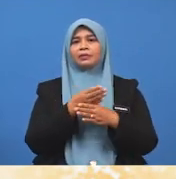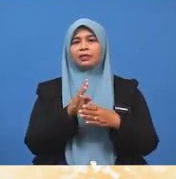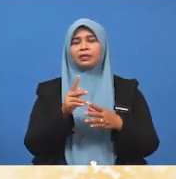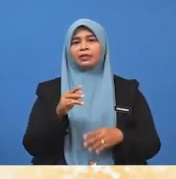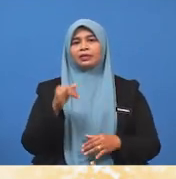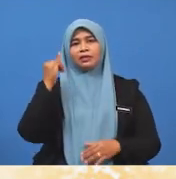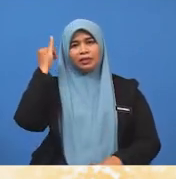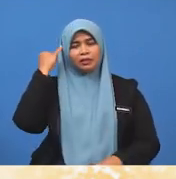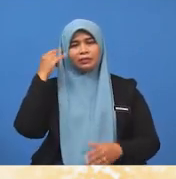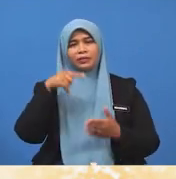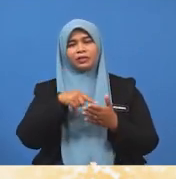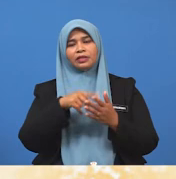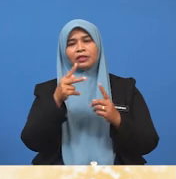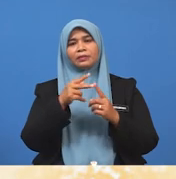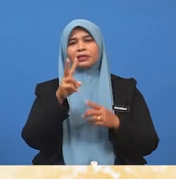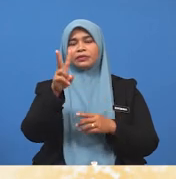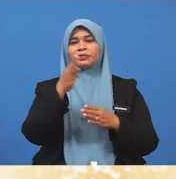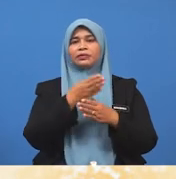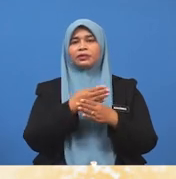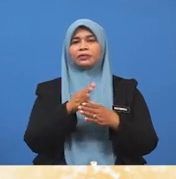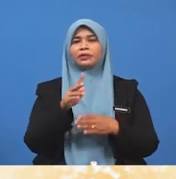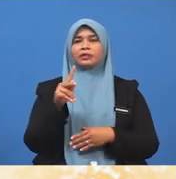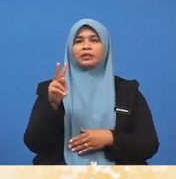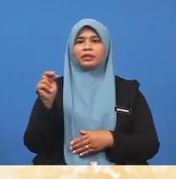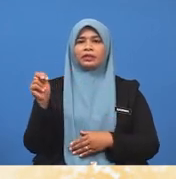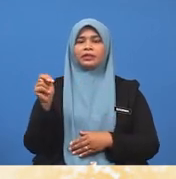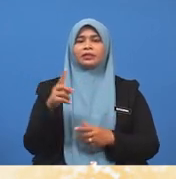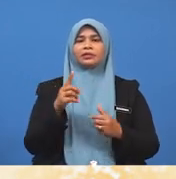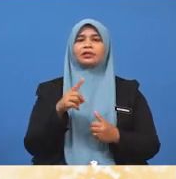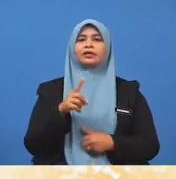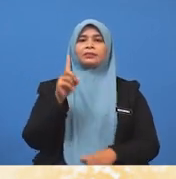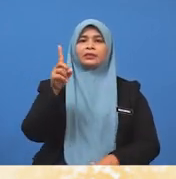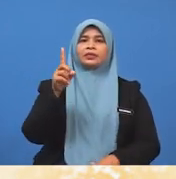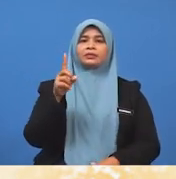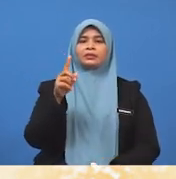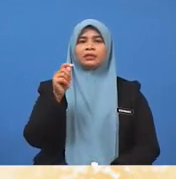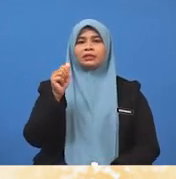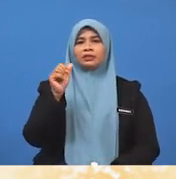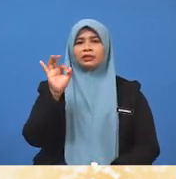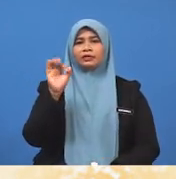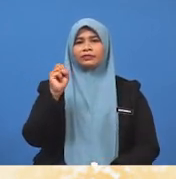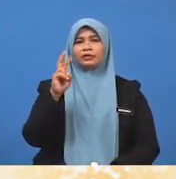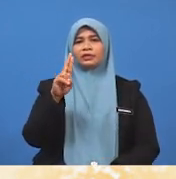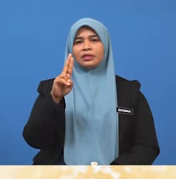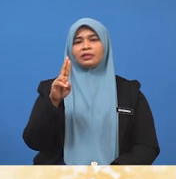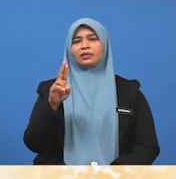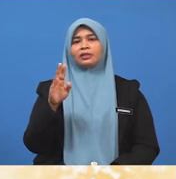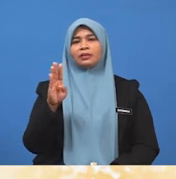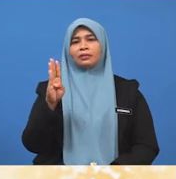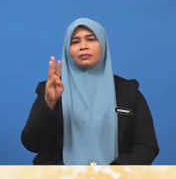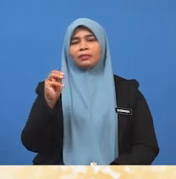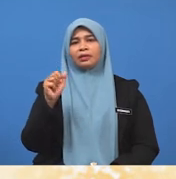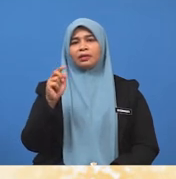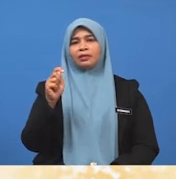kepada dua bagian yang pertama tapi pil ma'tsur yang kedua